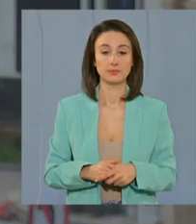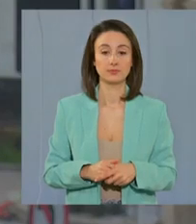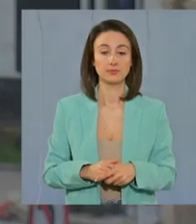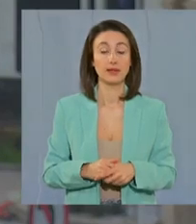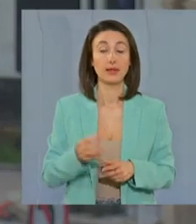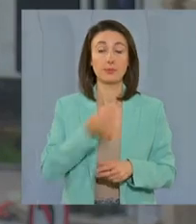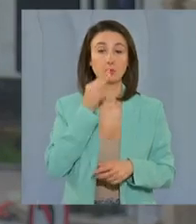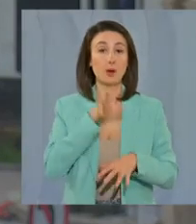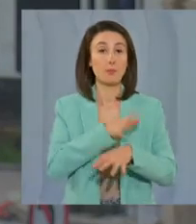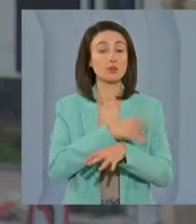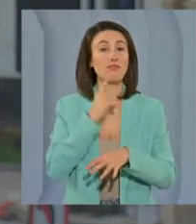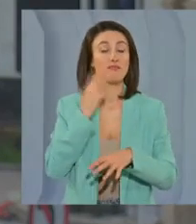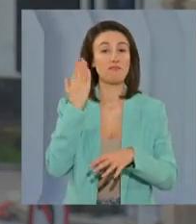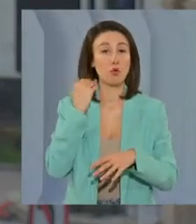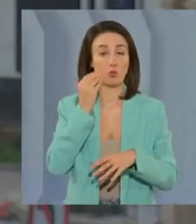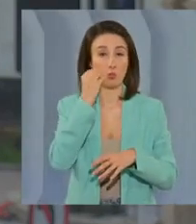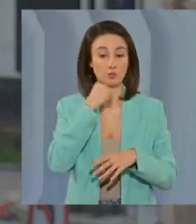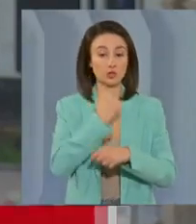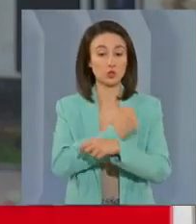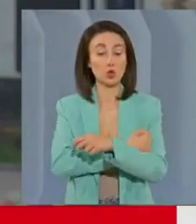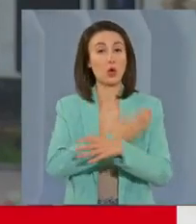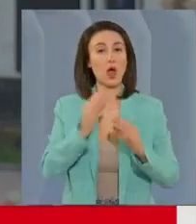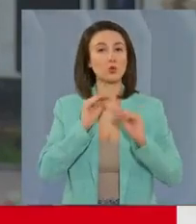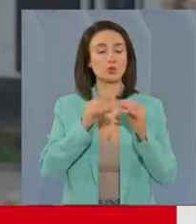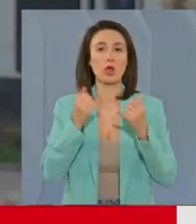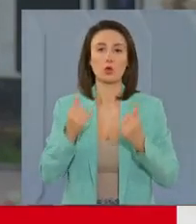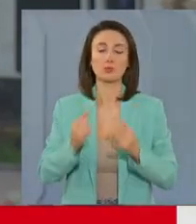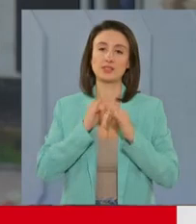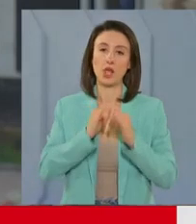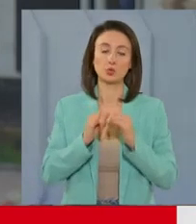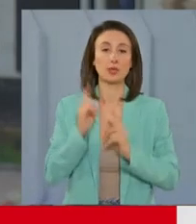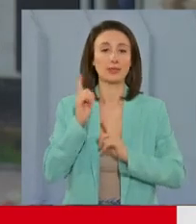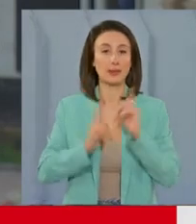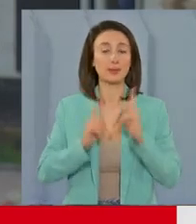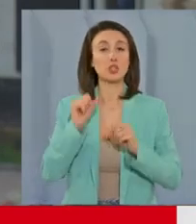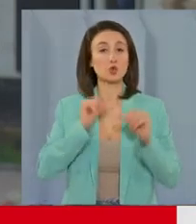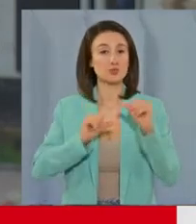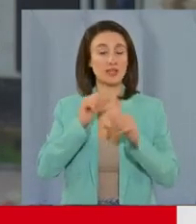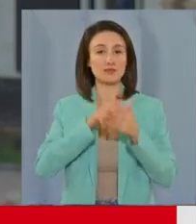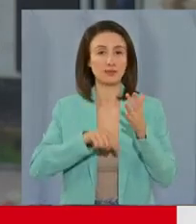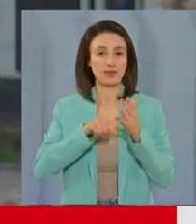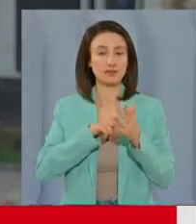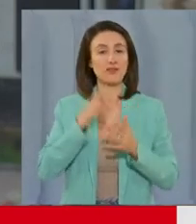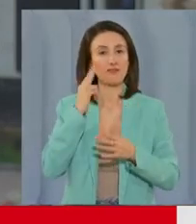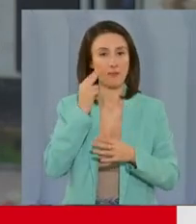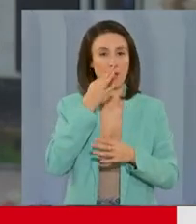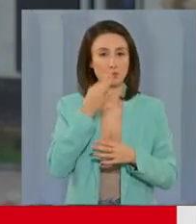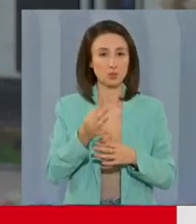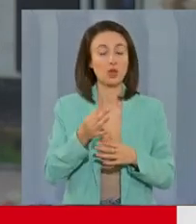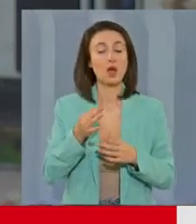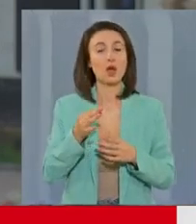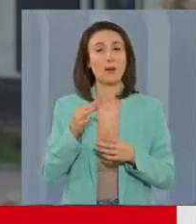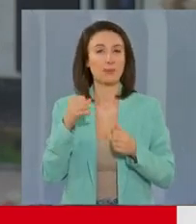mărturie emoționantă a unei foste consumatoare de droguri care a ajuns acum să i ajute pe dependenții de substanțe interzise femeia susține că